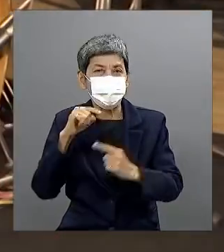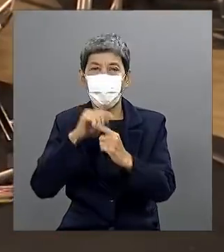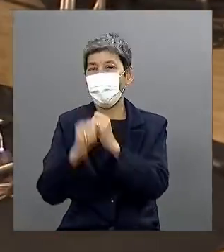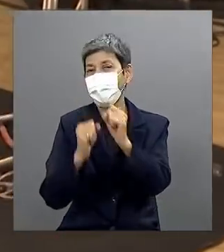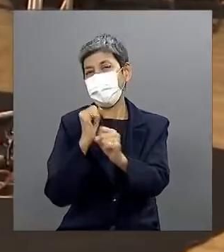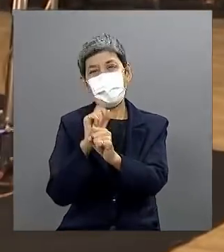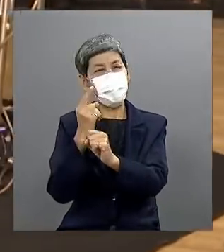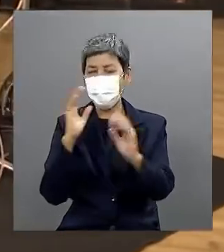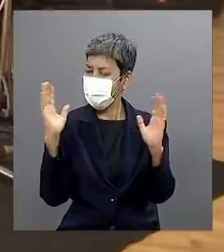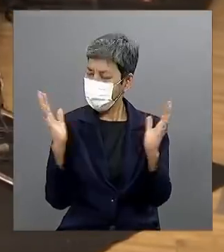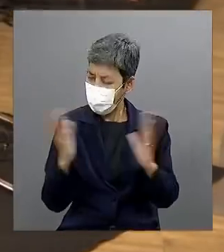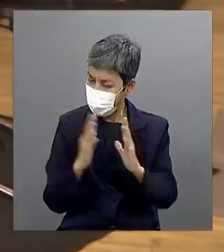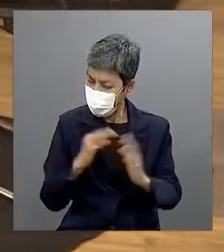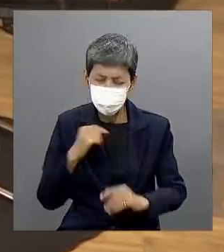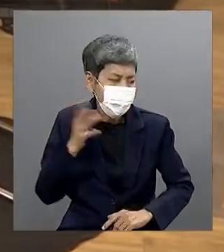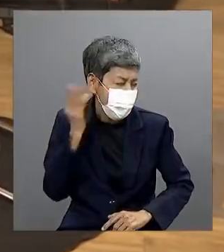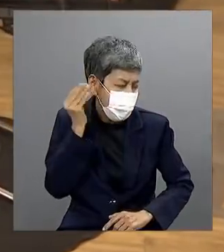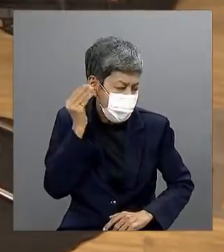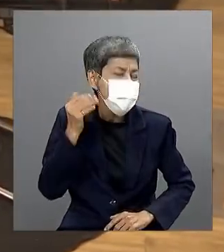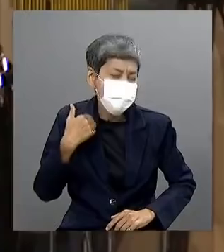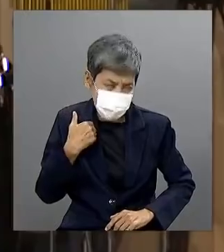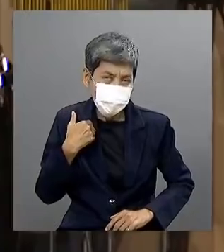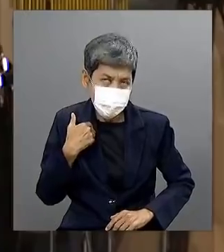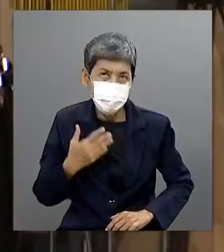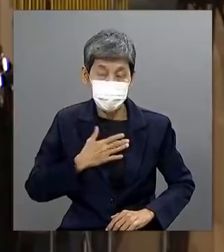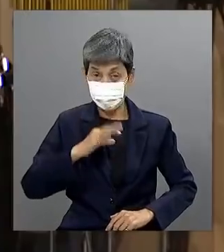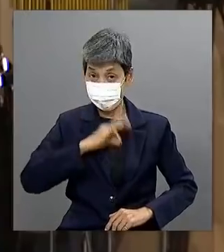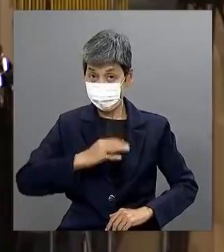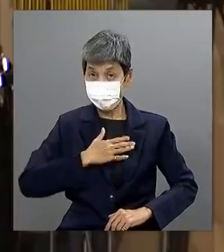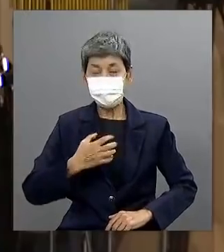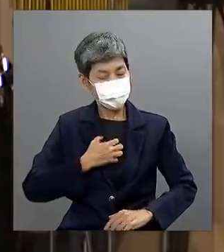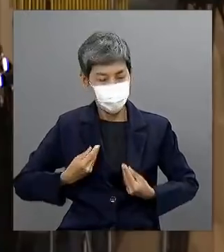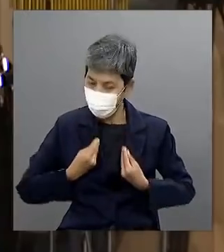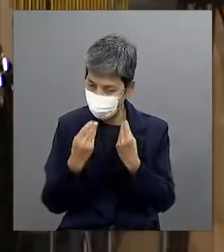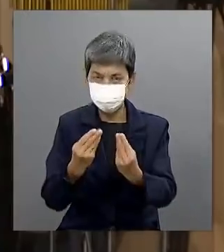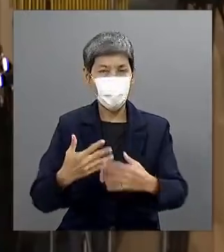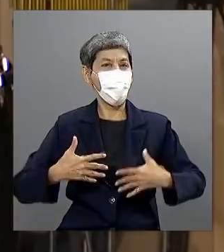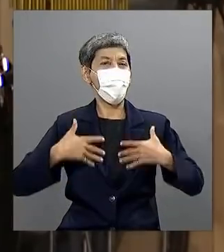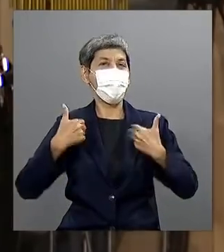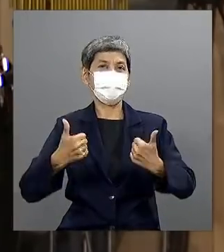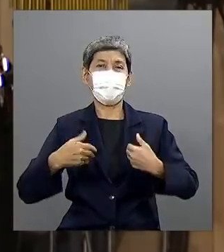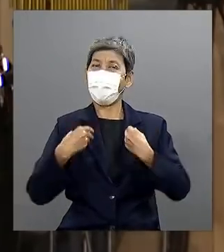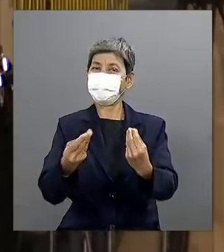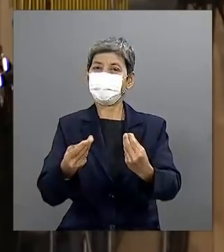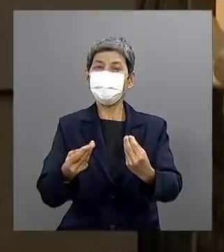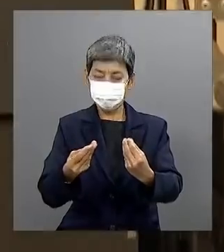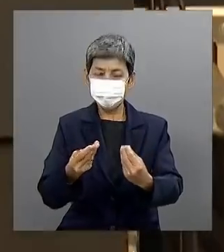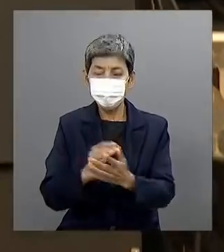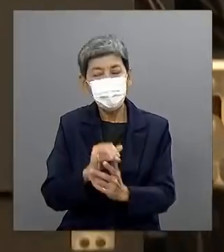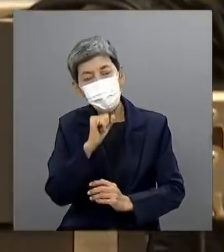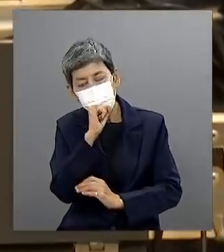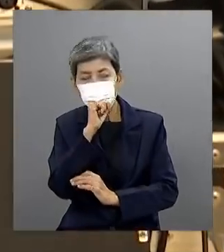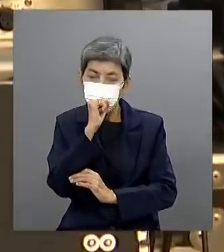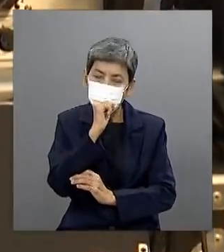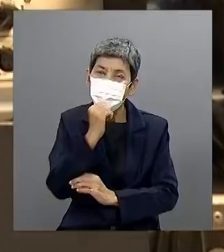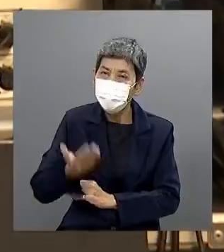เป็นเพลงที่คุ้นหูตลอดเวลาอยู่แล้วเราก็รู้สึกว่าเราอยากจะสร้างความสุขเอาบทเพลงตรงนี้มาถ่ายทอดโดยเฉพาะ